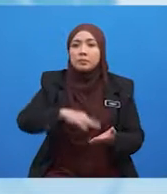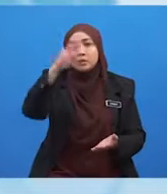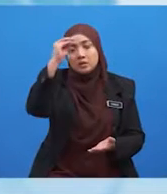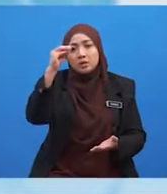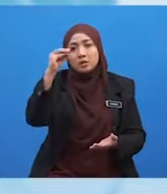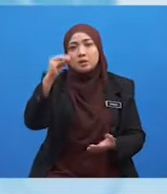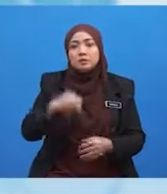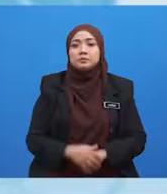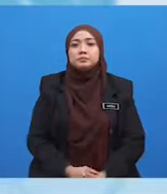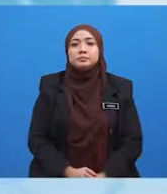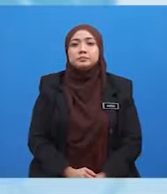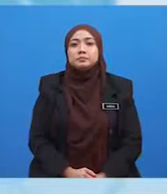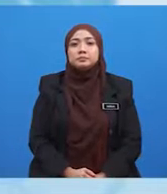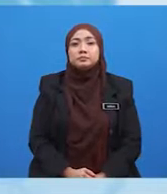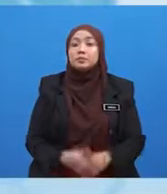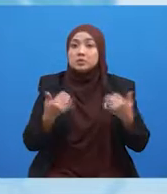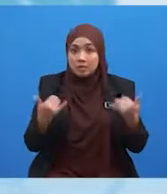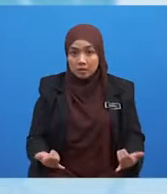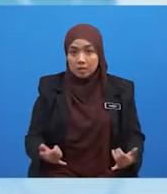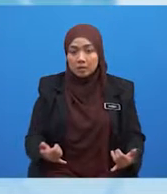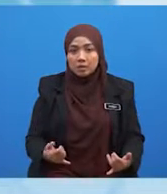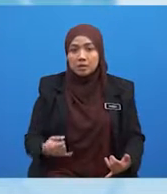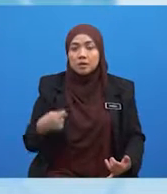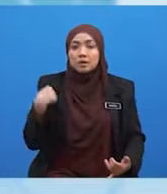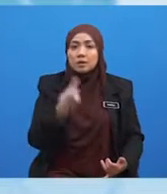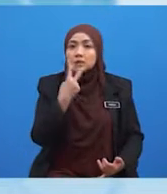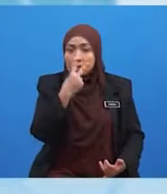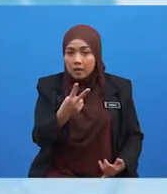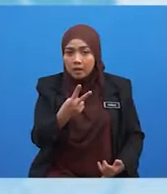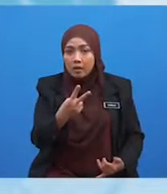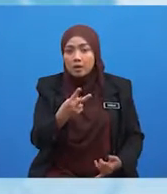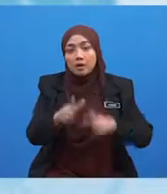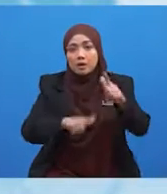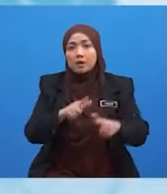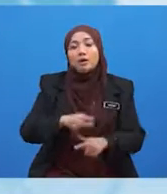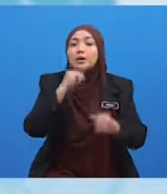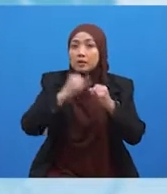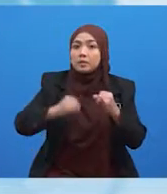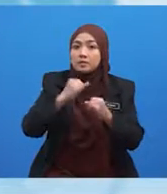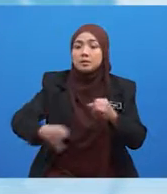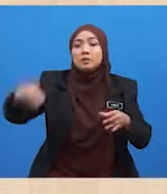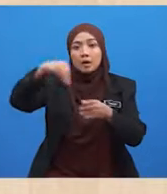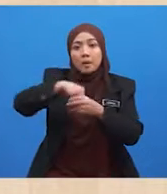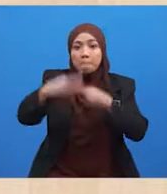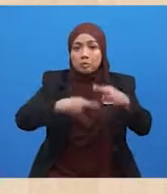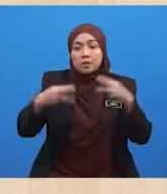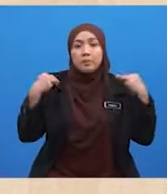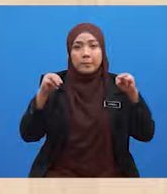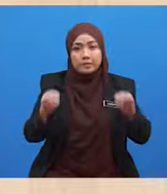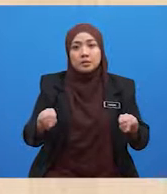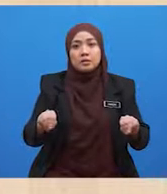ini sekarang marilah kita lihat Sule Langkah terakhir dalam proses pemasaran